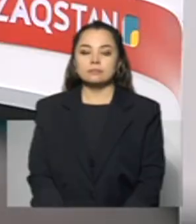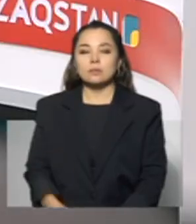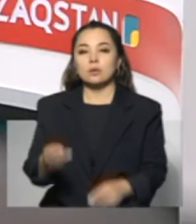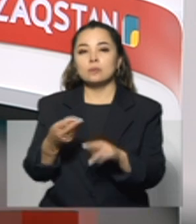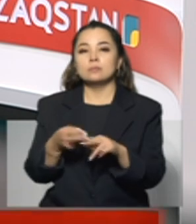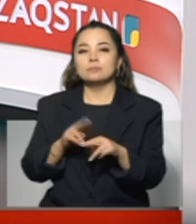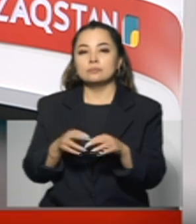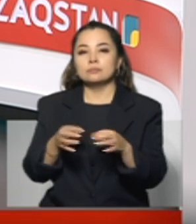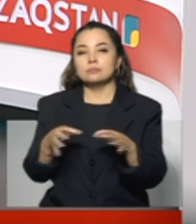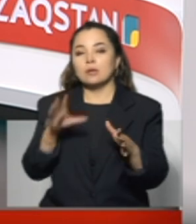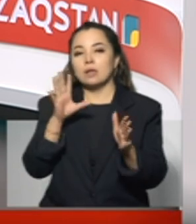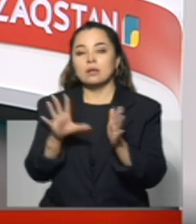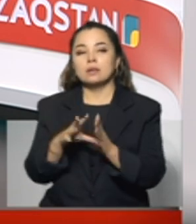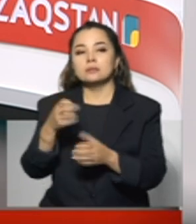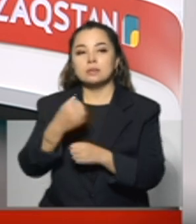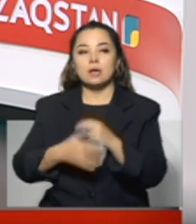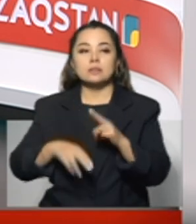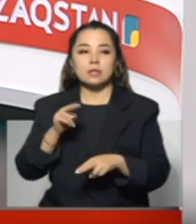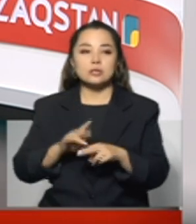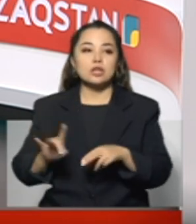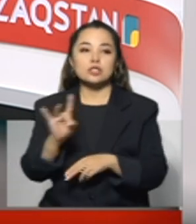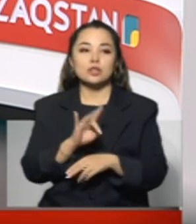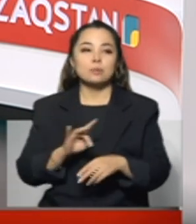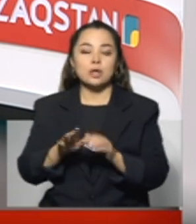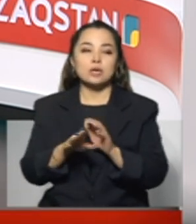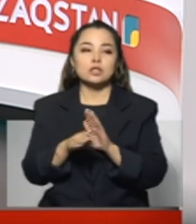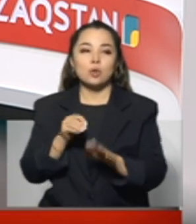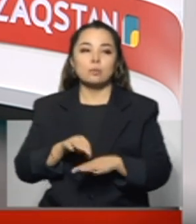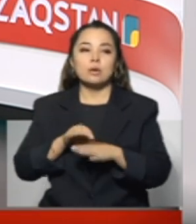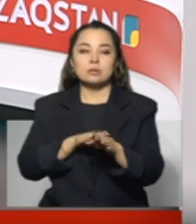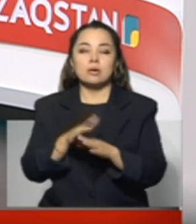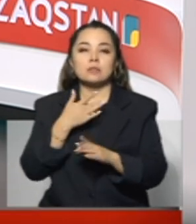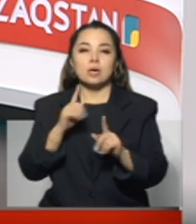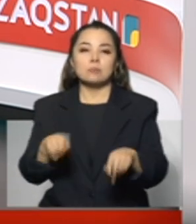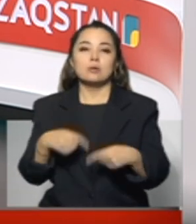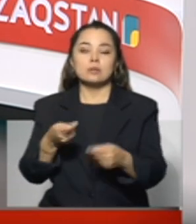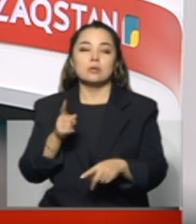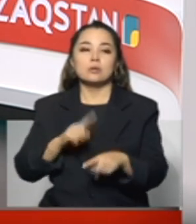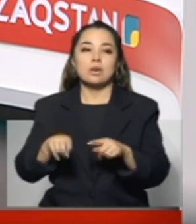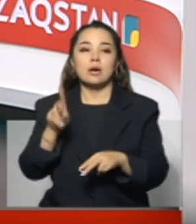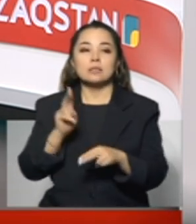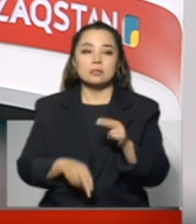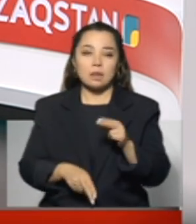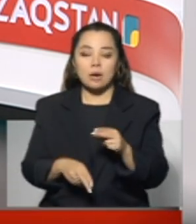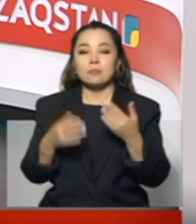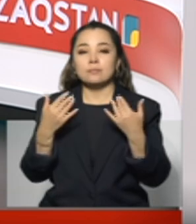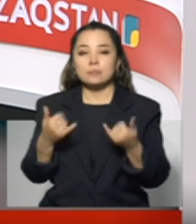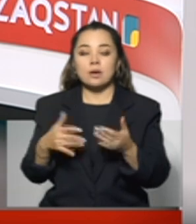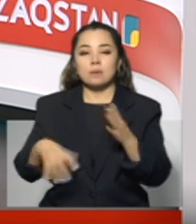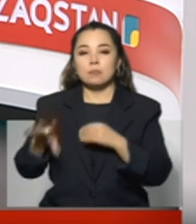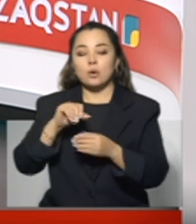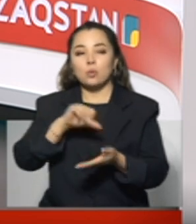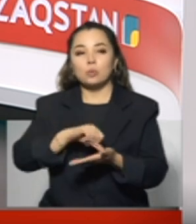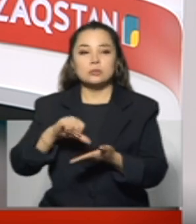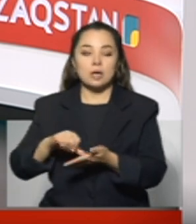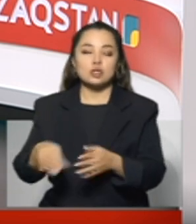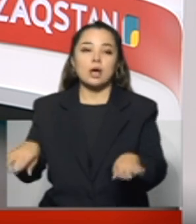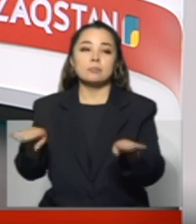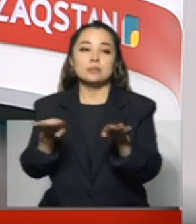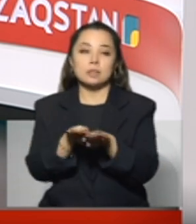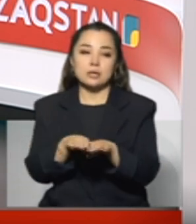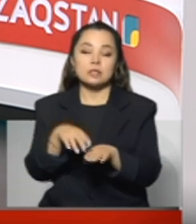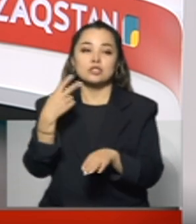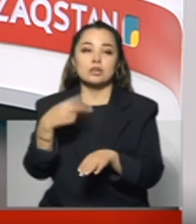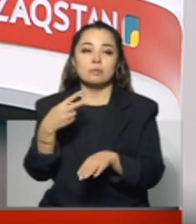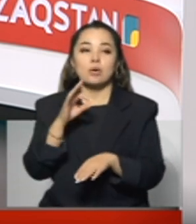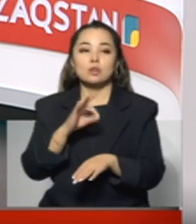Сонымен атом электростанциясын салу бойынша республикалық референдумда дауыс беру аяқталды. Елдегі барлық участке жабылды.